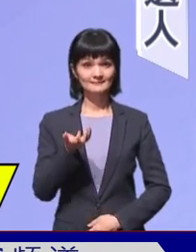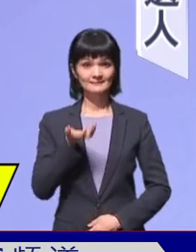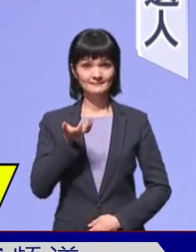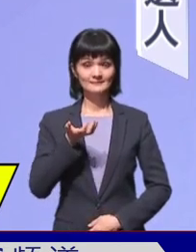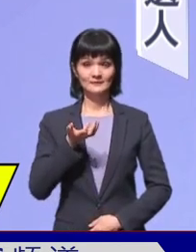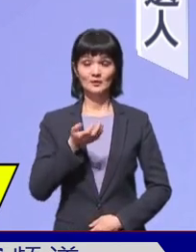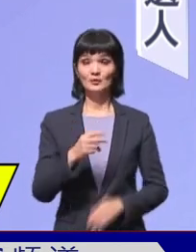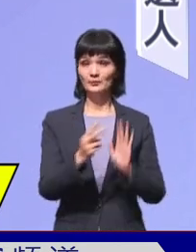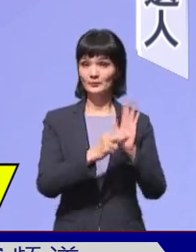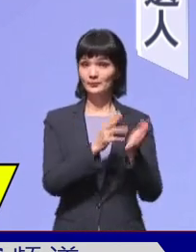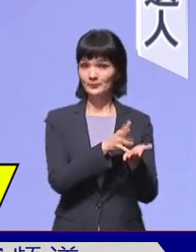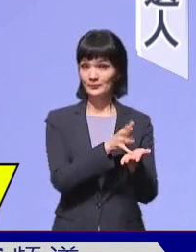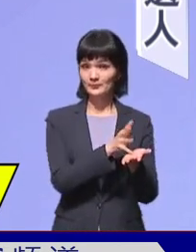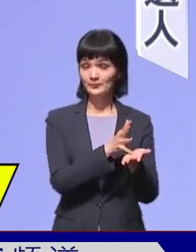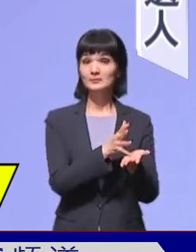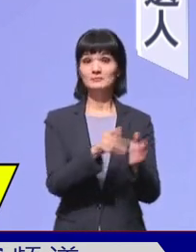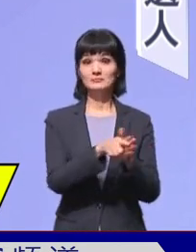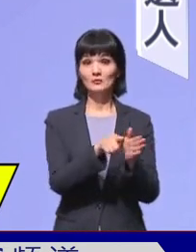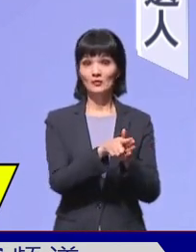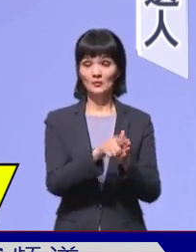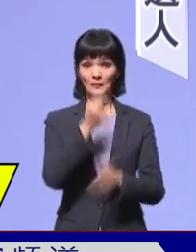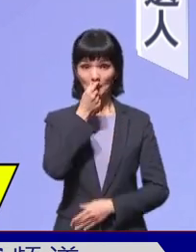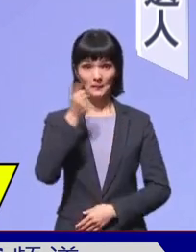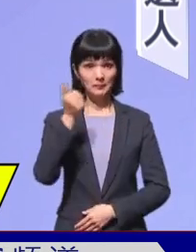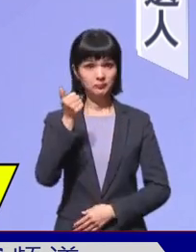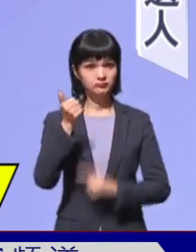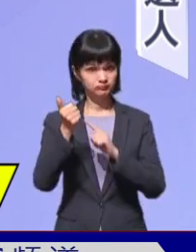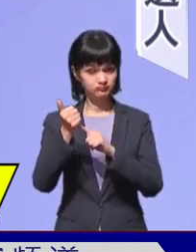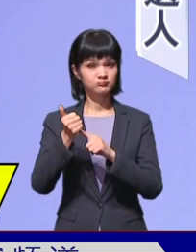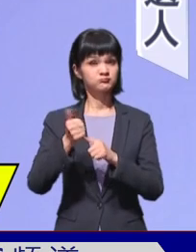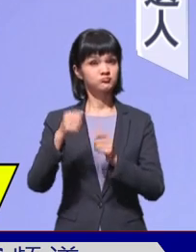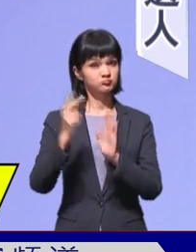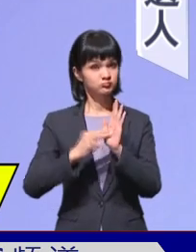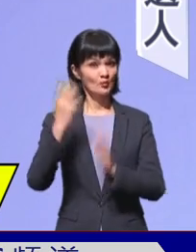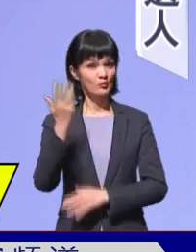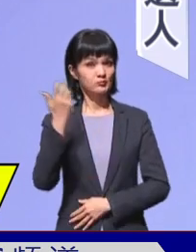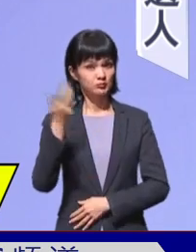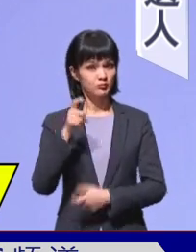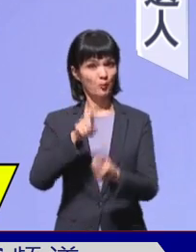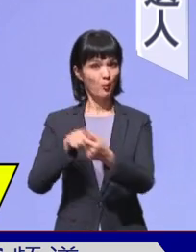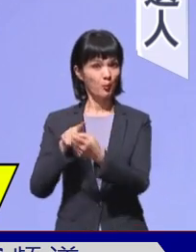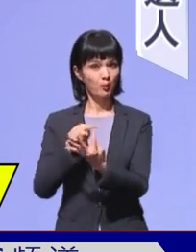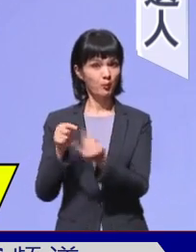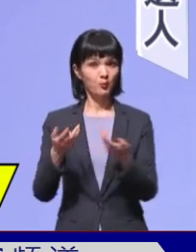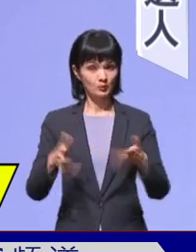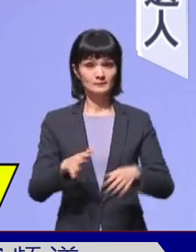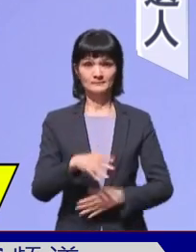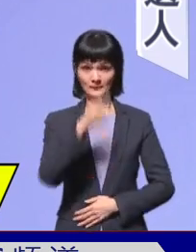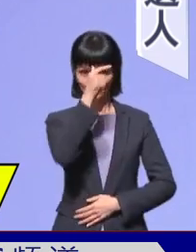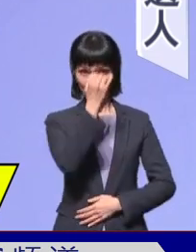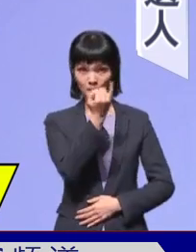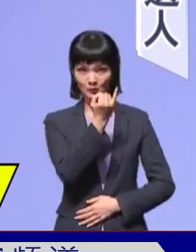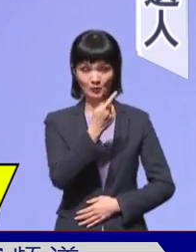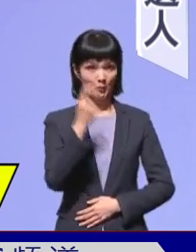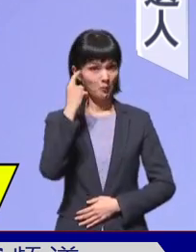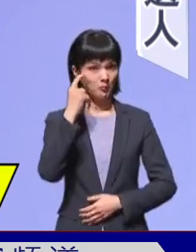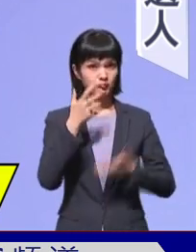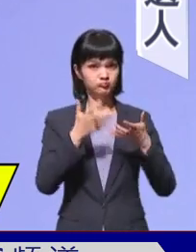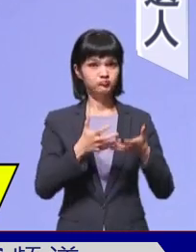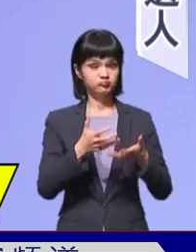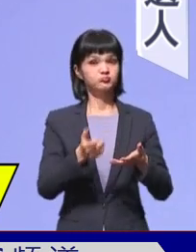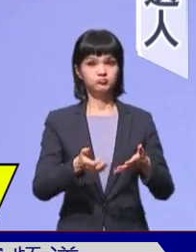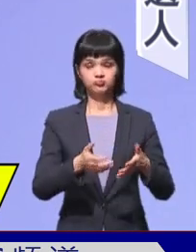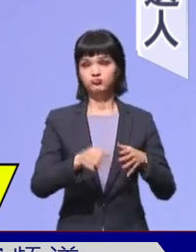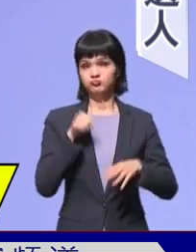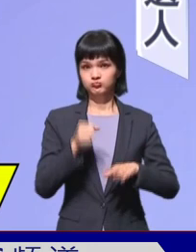刚刚在申论的时候，蒋委员确实也画了一些大饼。那黄珊珊对于其战力非常的重视，我